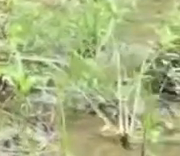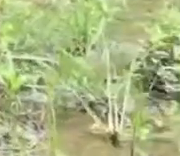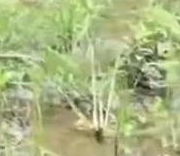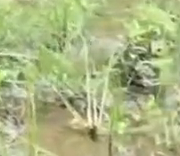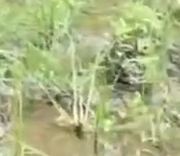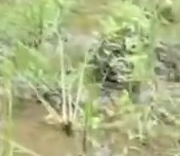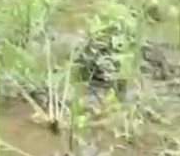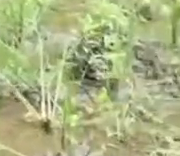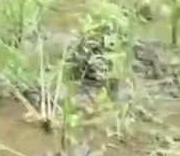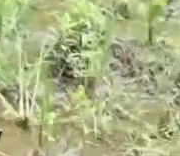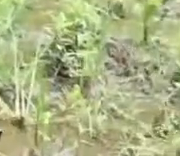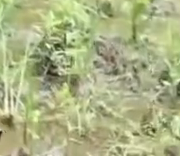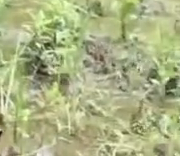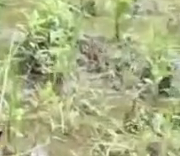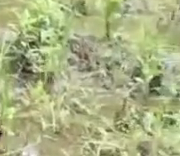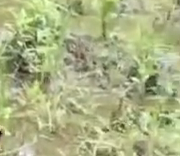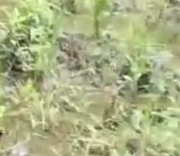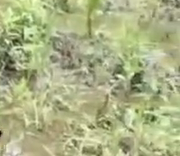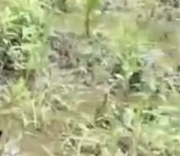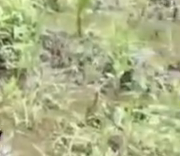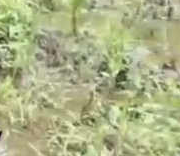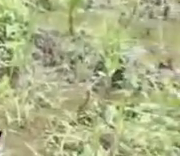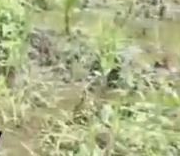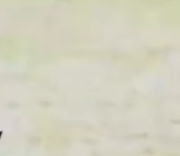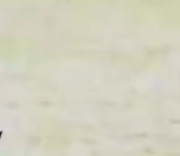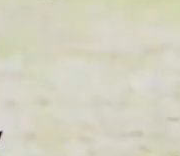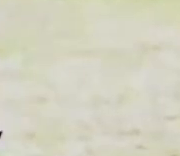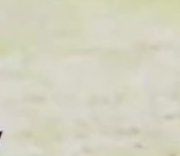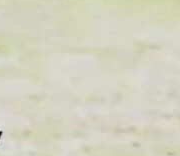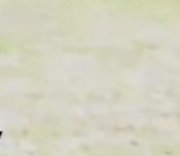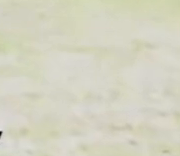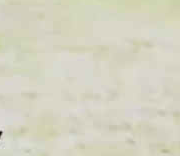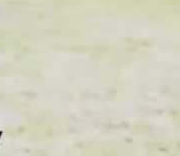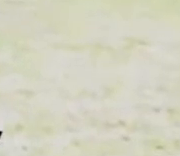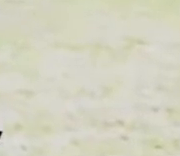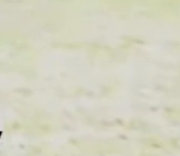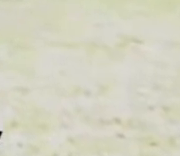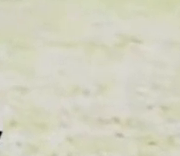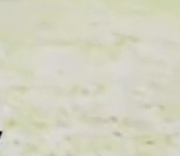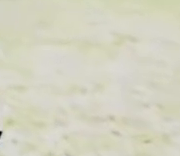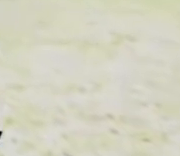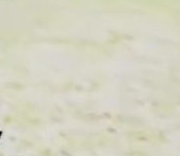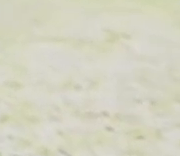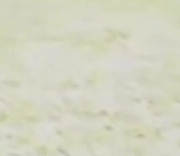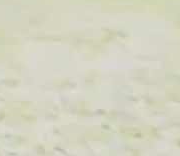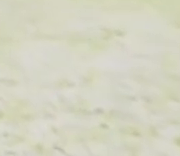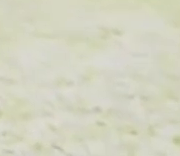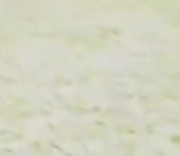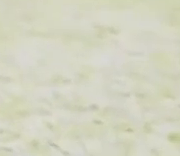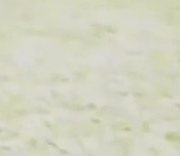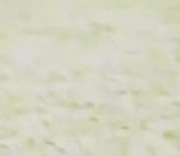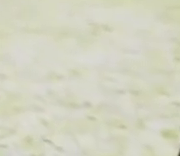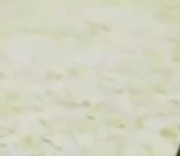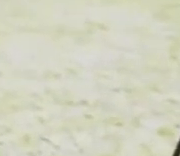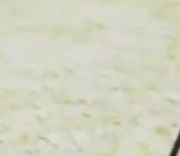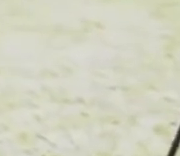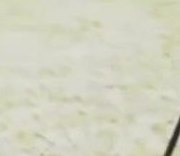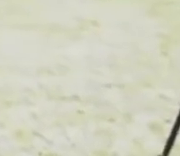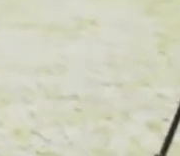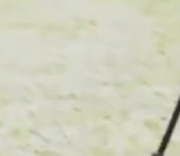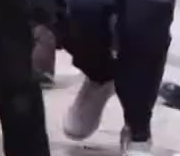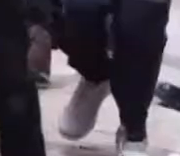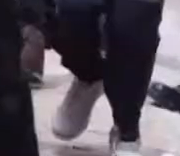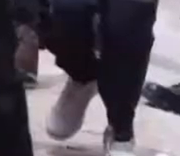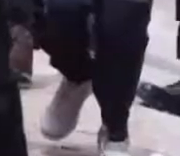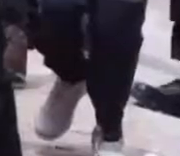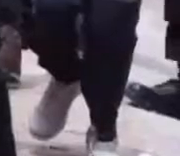Sampai dengan saat ini, jumlah generasi muda dari 34 provinsi di Indonesia yang sudah pernah mendapat